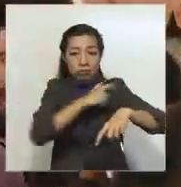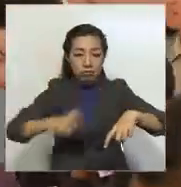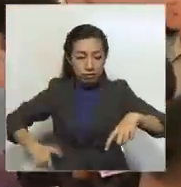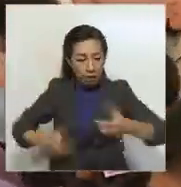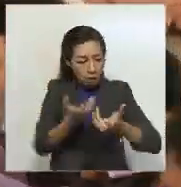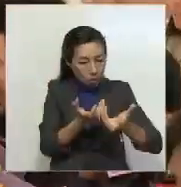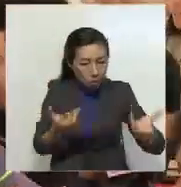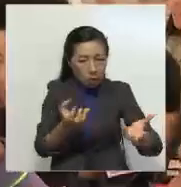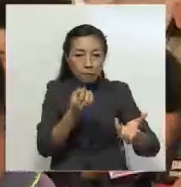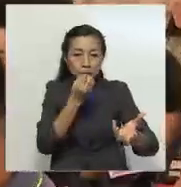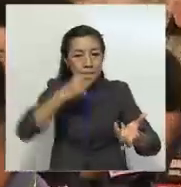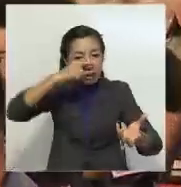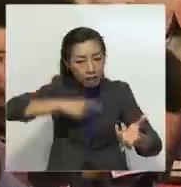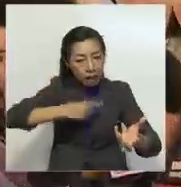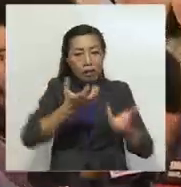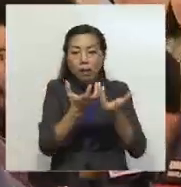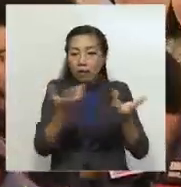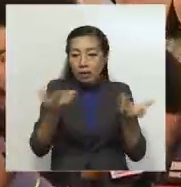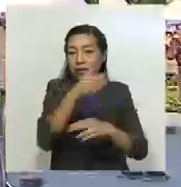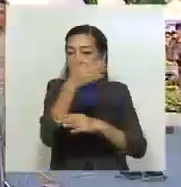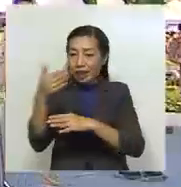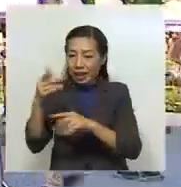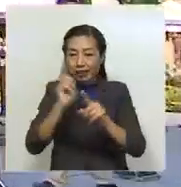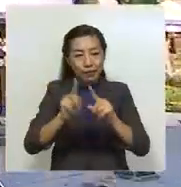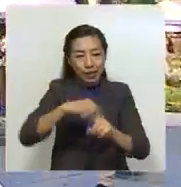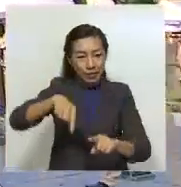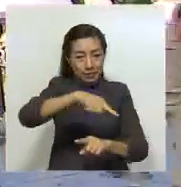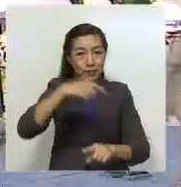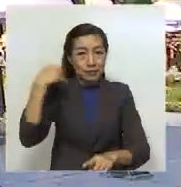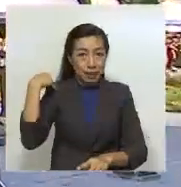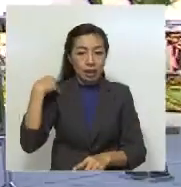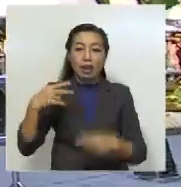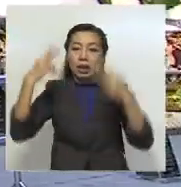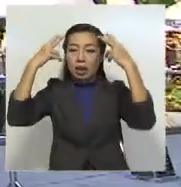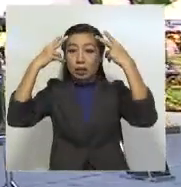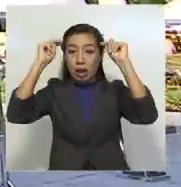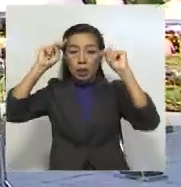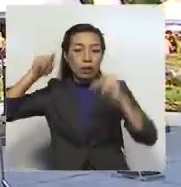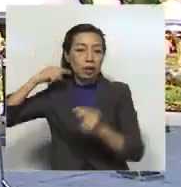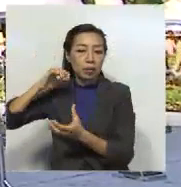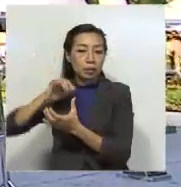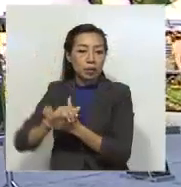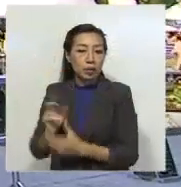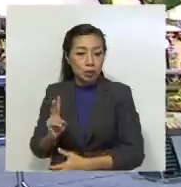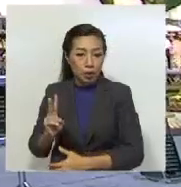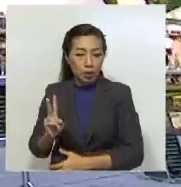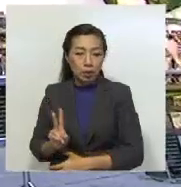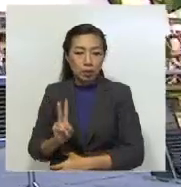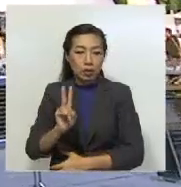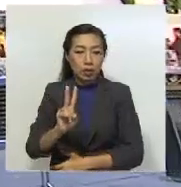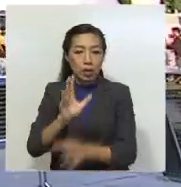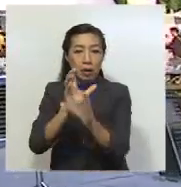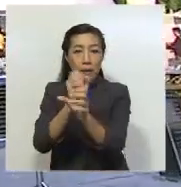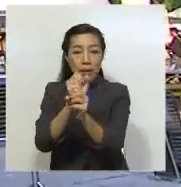าตินะคะมีหลากหลายเมนูเลยค่ะก่อนที่พลเอกประยุทธ์จันทร์โอชานายกรัฐมนตรีและภริยาจะถวายสักการะพระบ